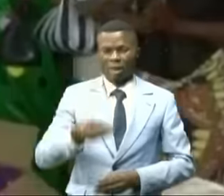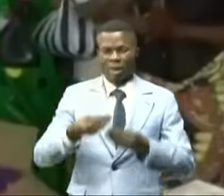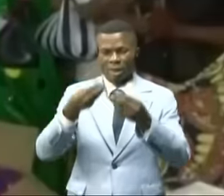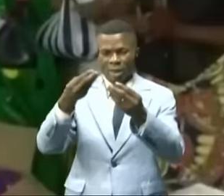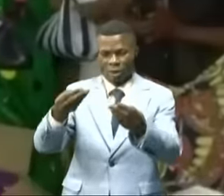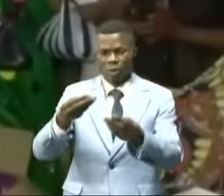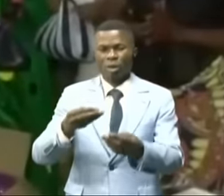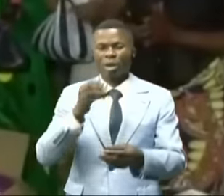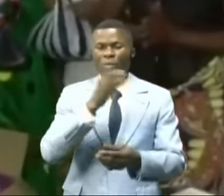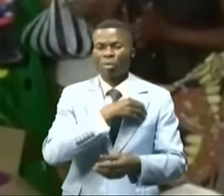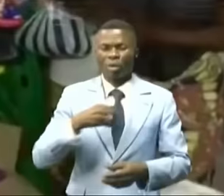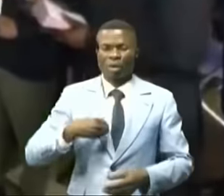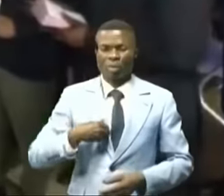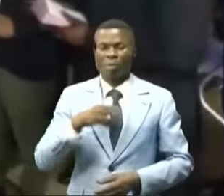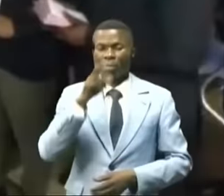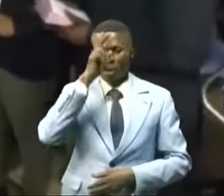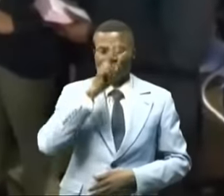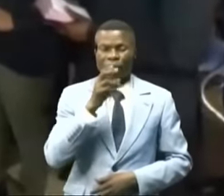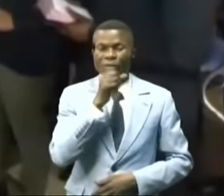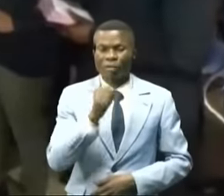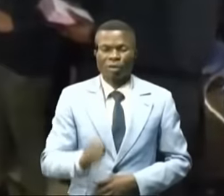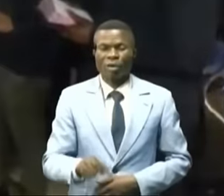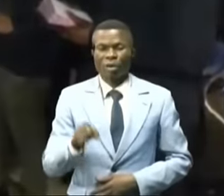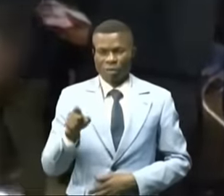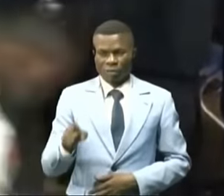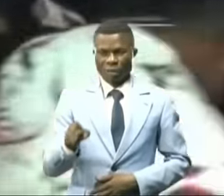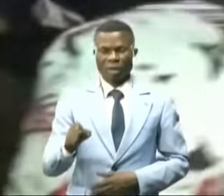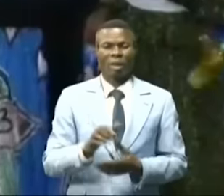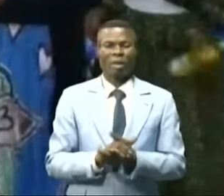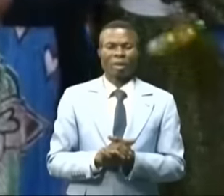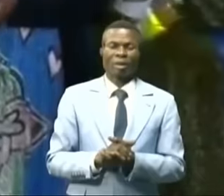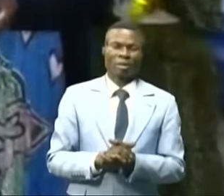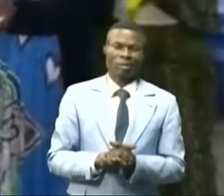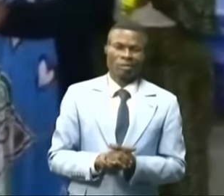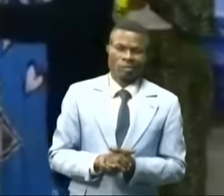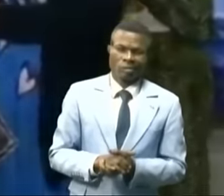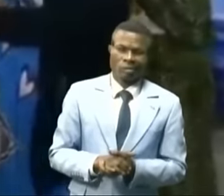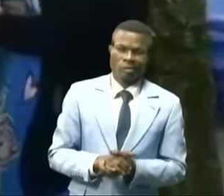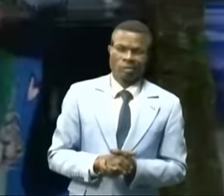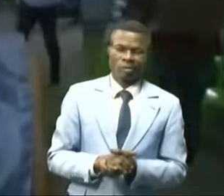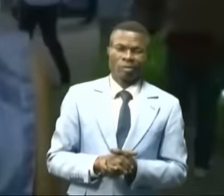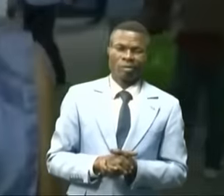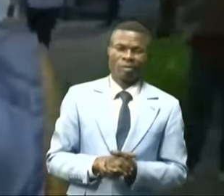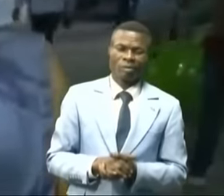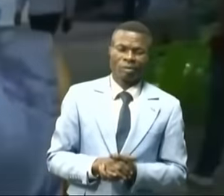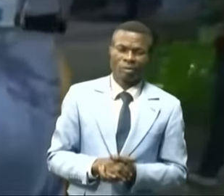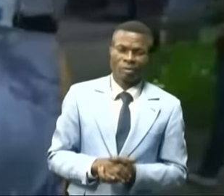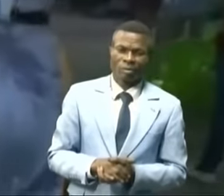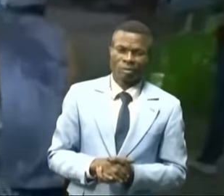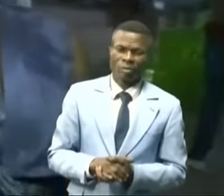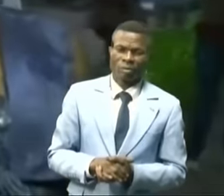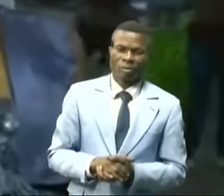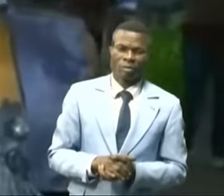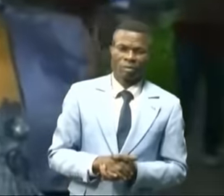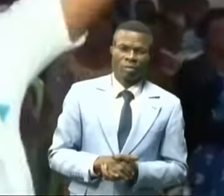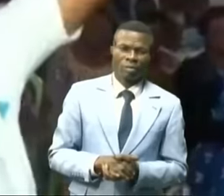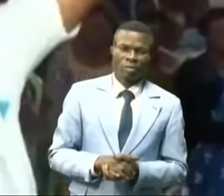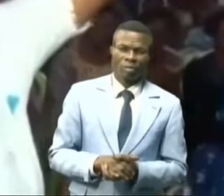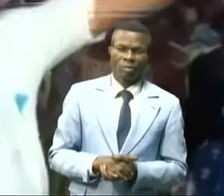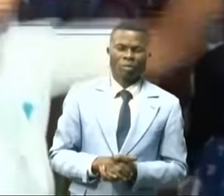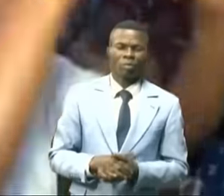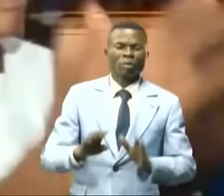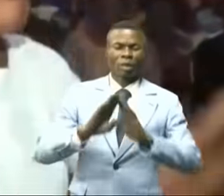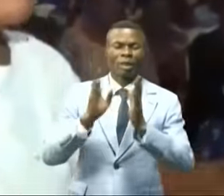Ahmed Chaoumba. Un à un, ces bénéficiaires ont reçu à tour de rôle leurs dons. Un seul mot est sorti de la bouche de